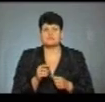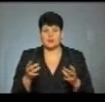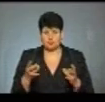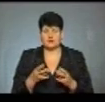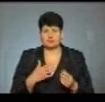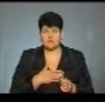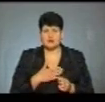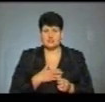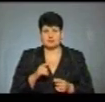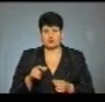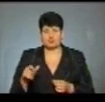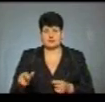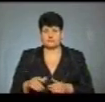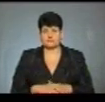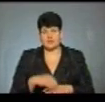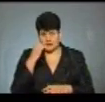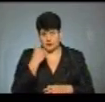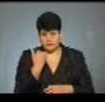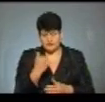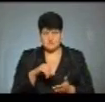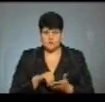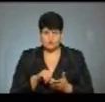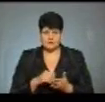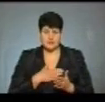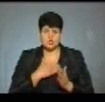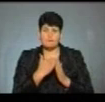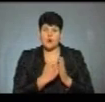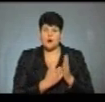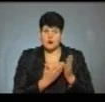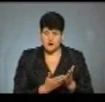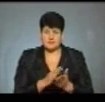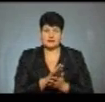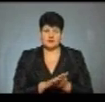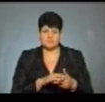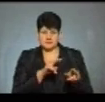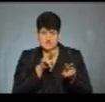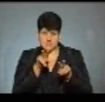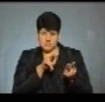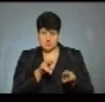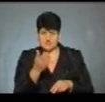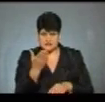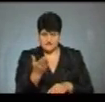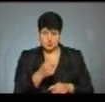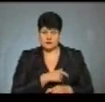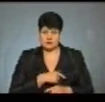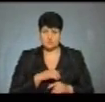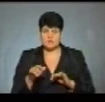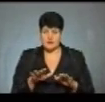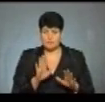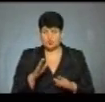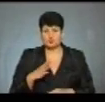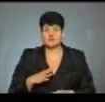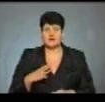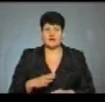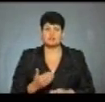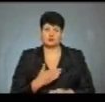потрібно нашим людям. Я дякую вам за участь у нашій програмі. Ми і далі будемо стежити за вашою депутатською діяльністю і також будемо чекати